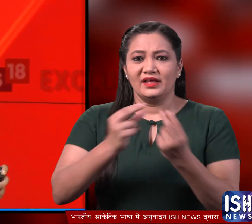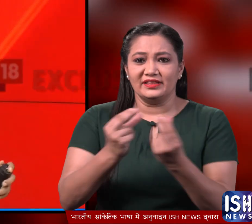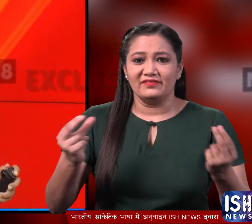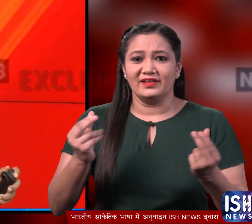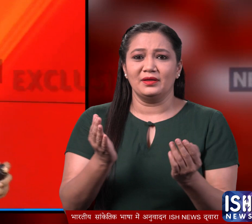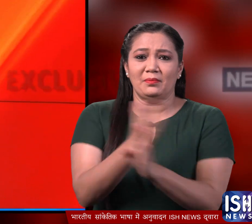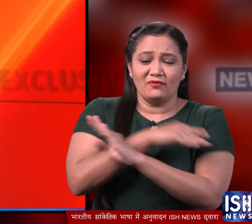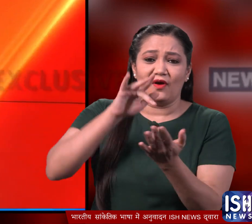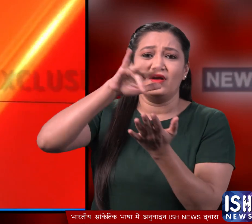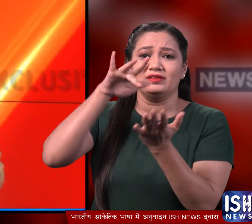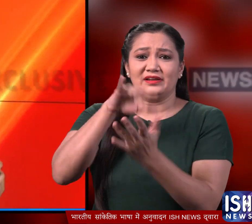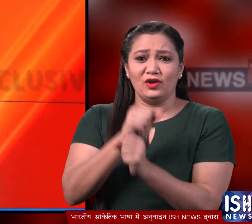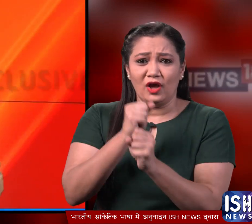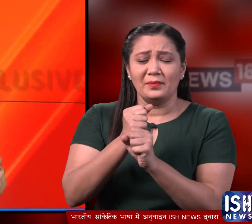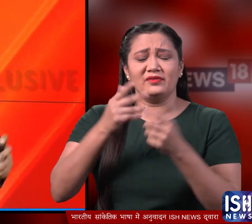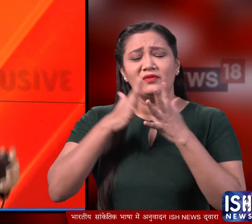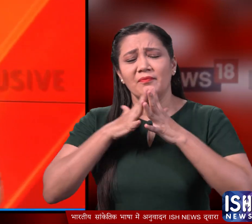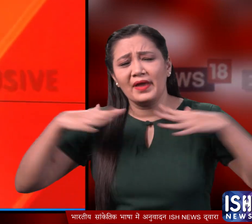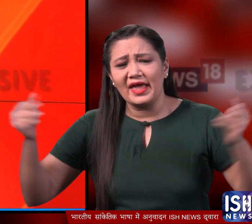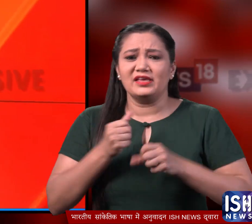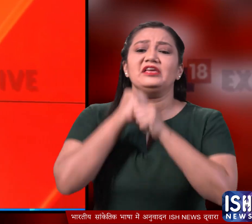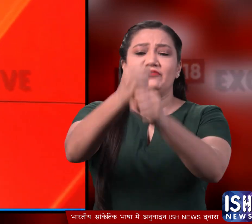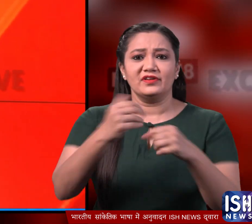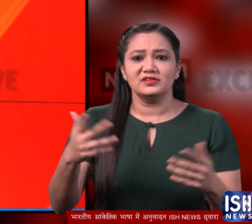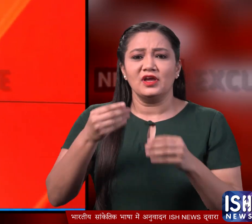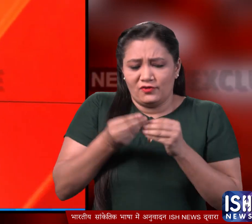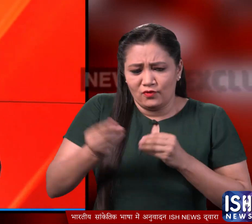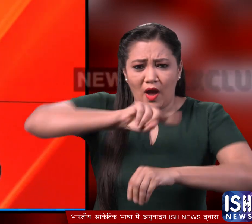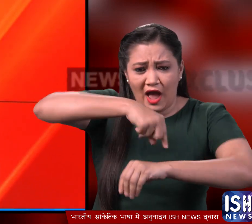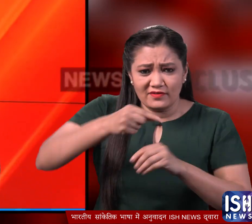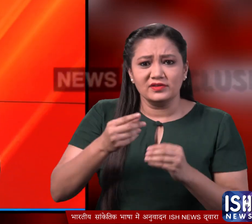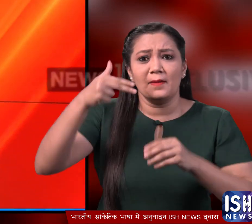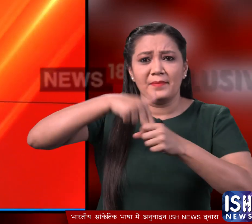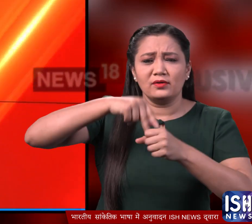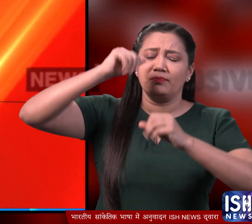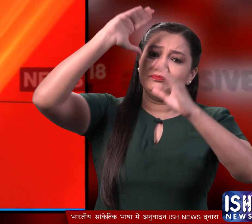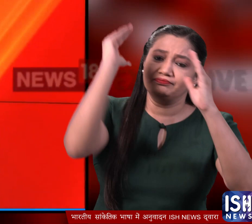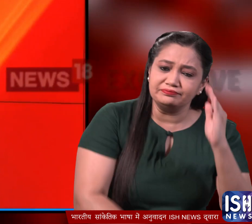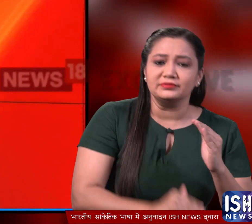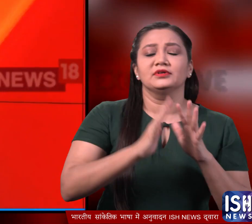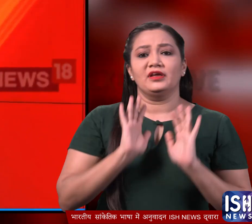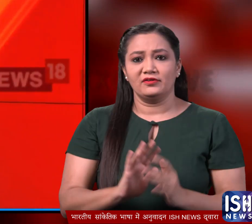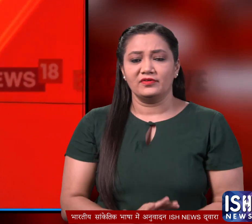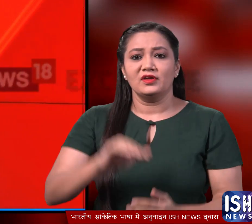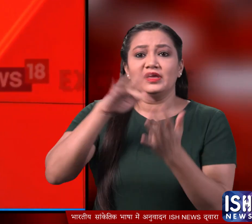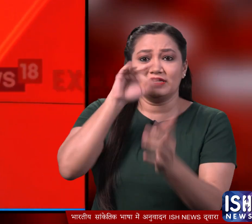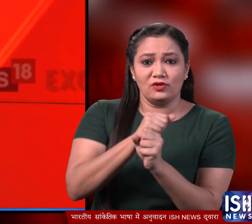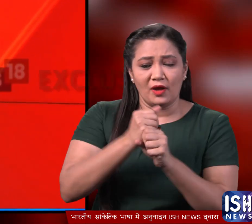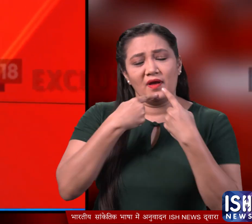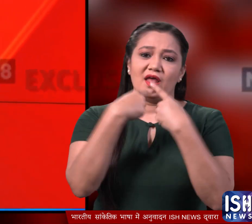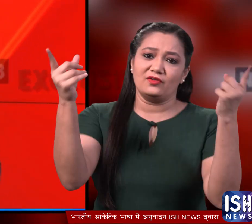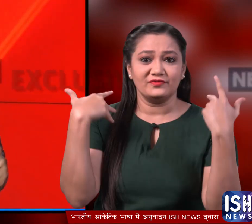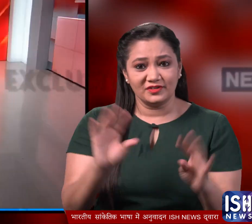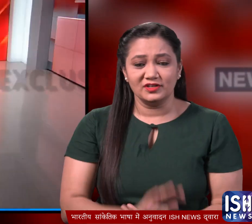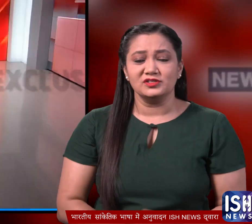دیوالی بر کے اندر سرکار نے دیش کو ایک بڑا توفہ دیا کچھ گھنٹوں کے بعد سے پیٹرول اور ڈیزل کی قیمتوں میں بڑی گراوٹ ہونے والی ہے سرکار کی طرف سے